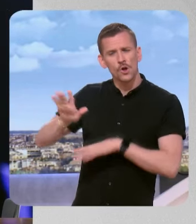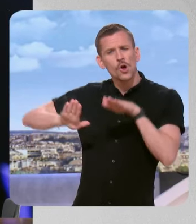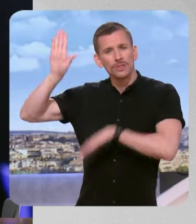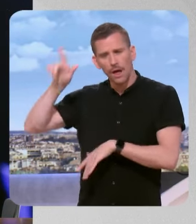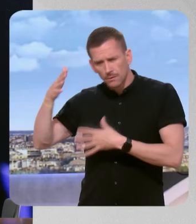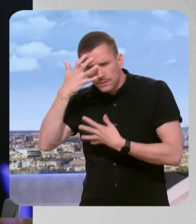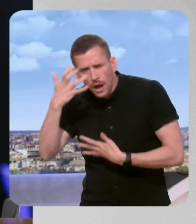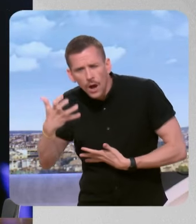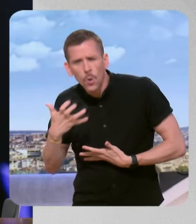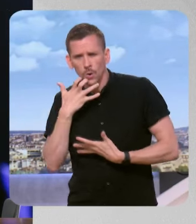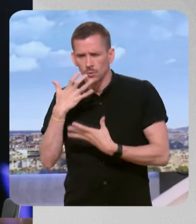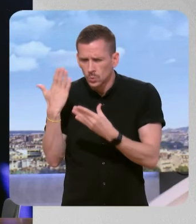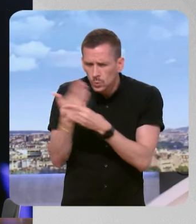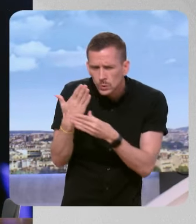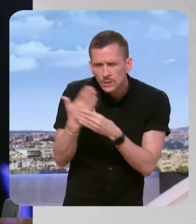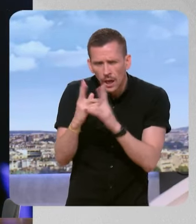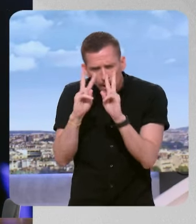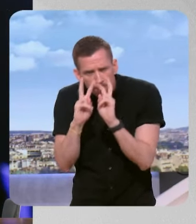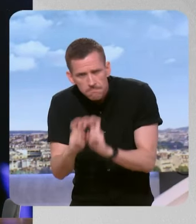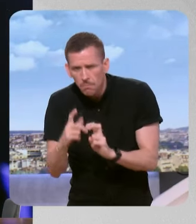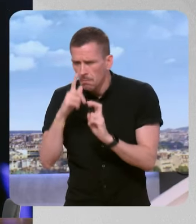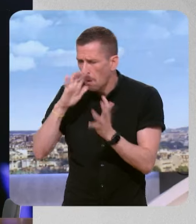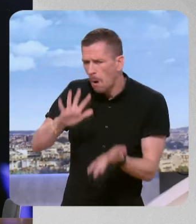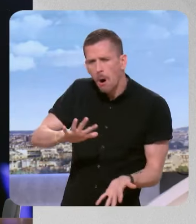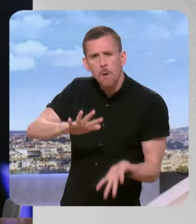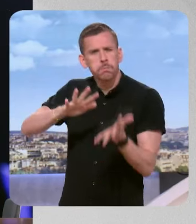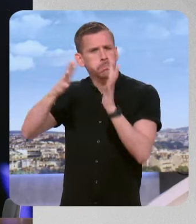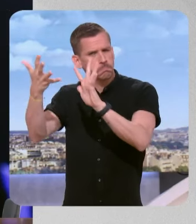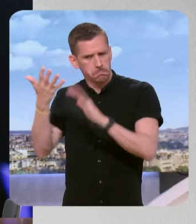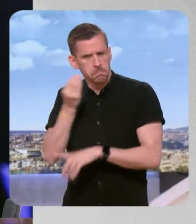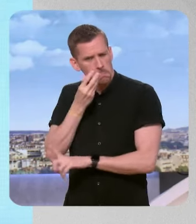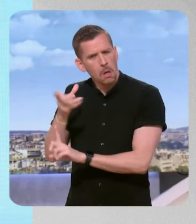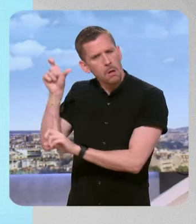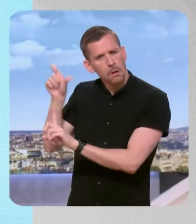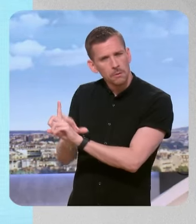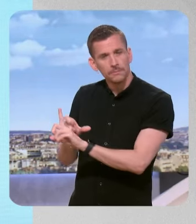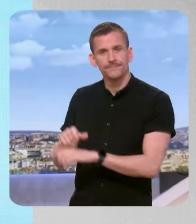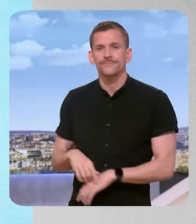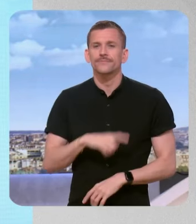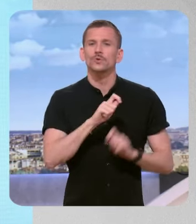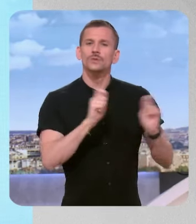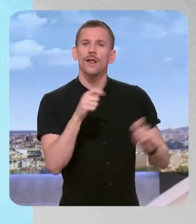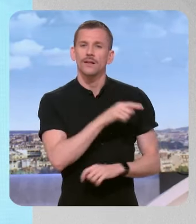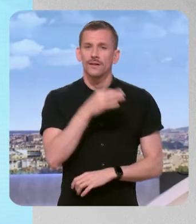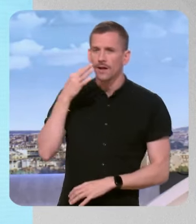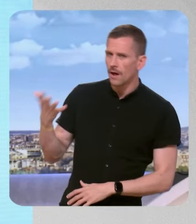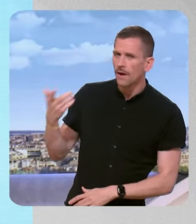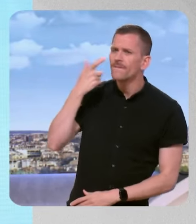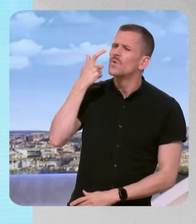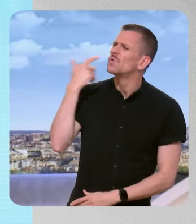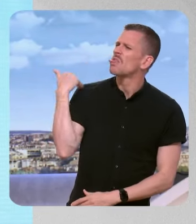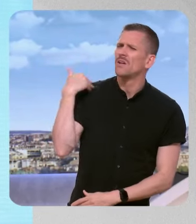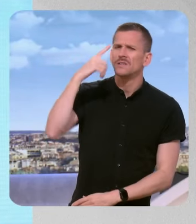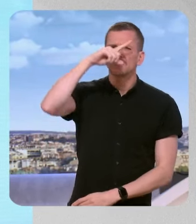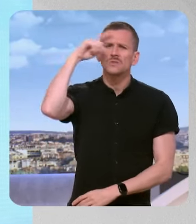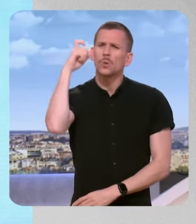dossiers et qui permettront de faire avancer nos intérêts au niveau de la France mais regardez Nadine Marano même votre président de cœur Nicolas Sarkozi il refuse de dire publiquement pour qui